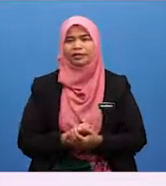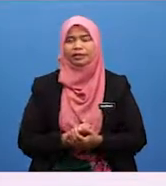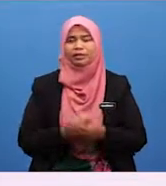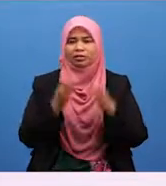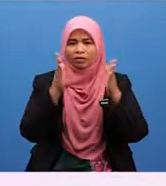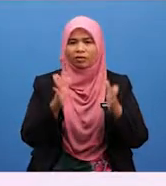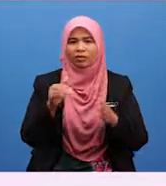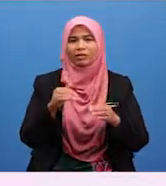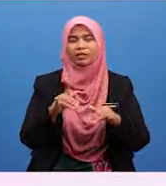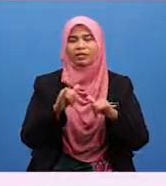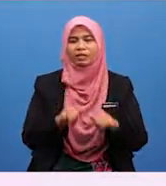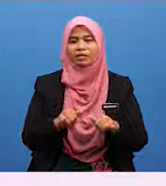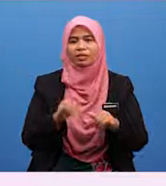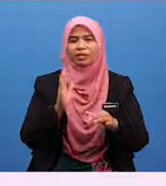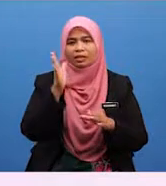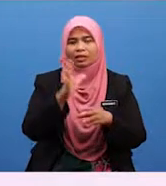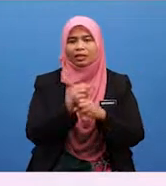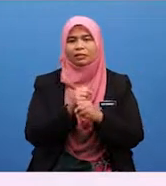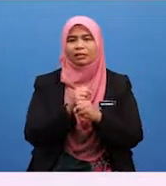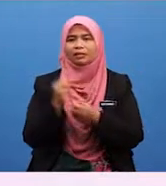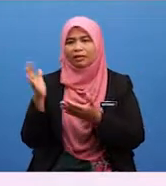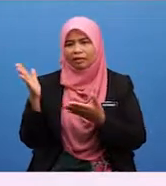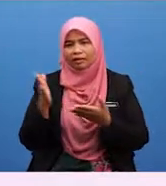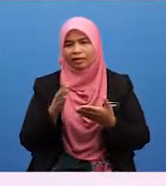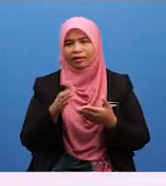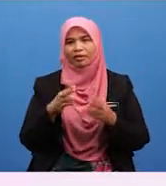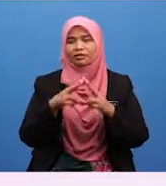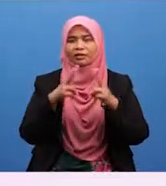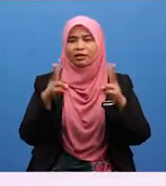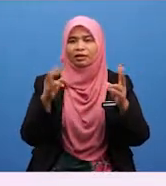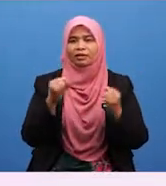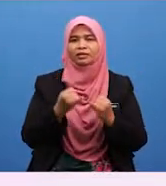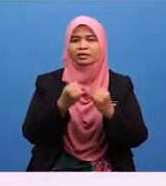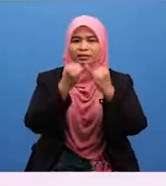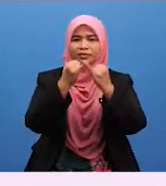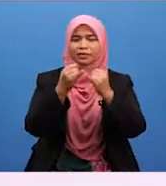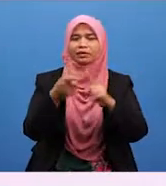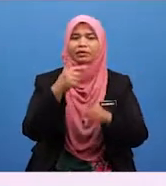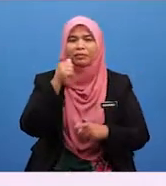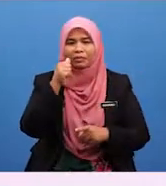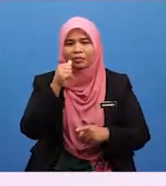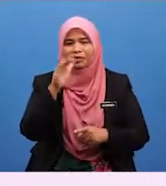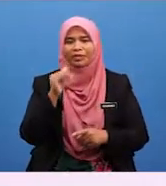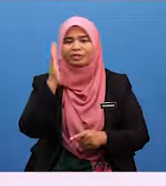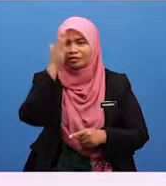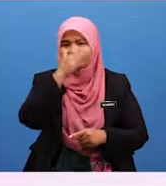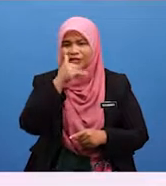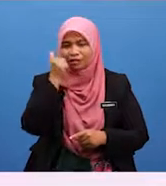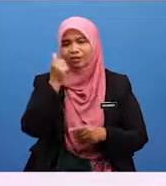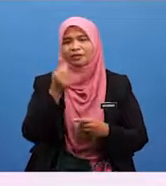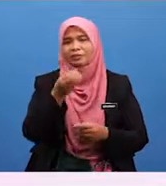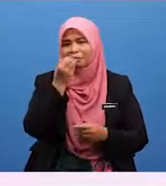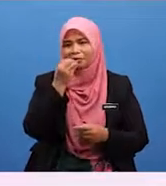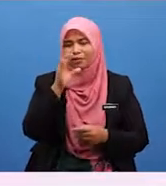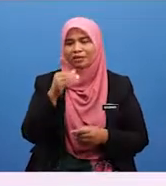mendapat layanan yang sangat istimewa daripada bidadari yang cantik, hidangan yang